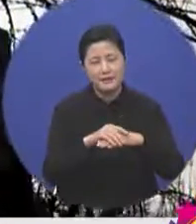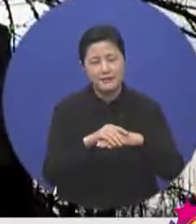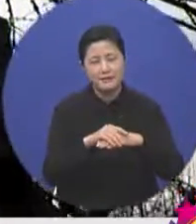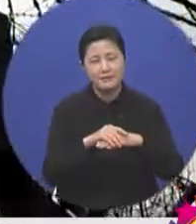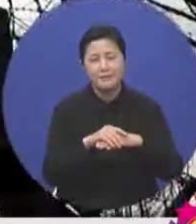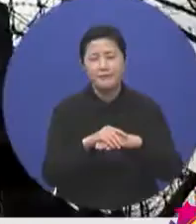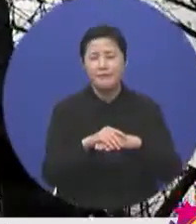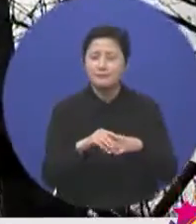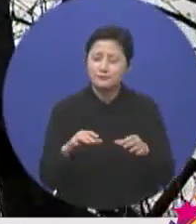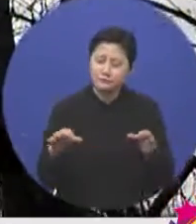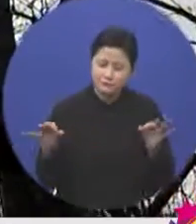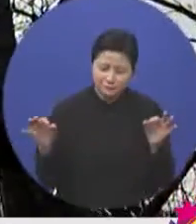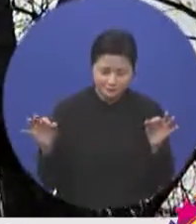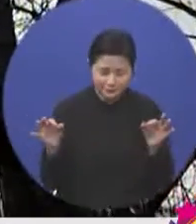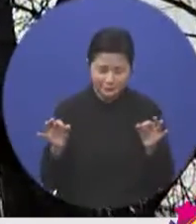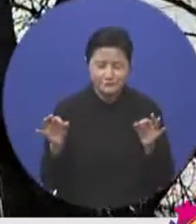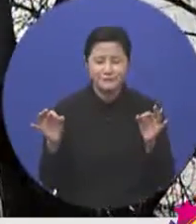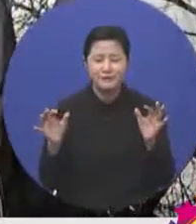잡아본